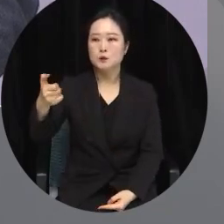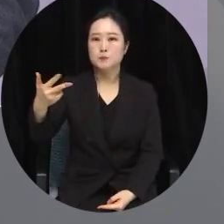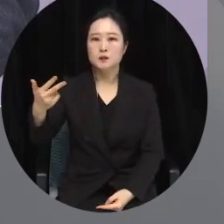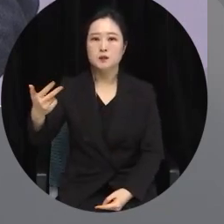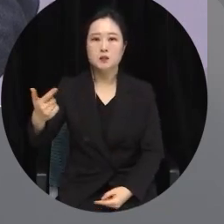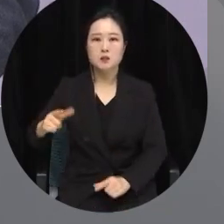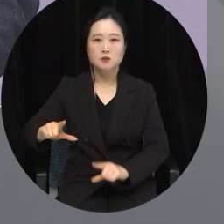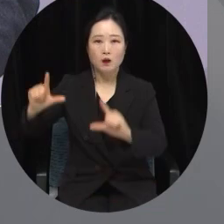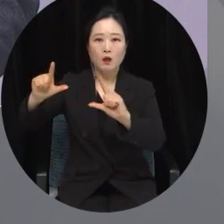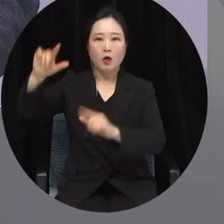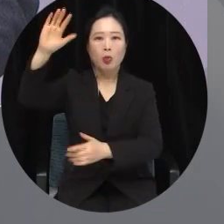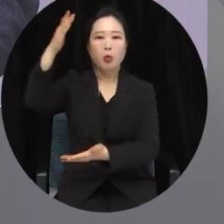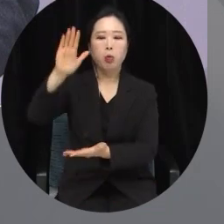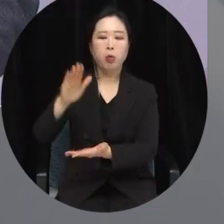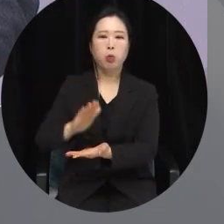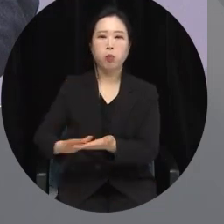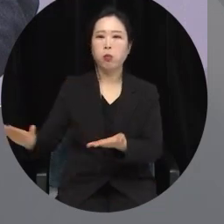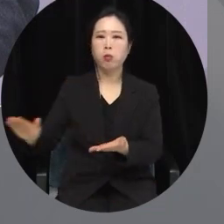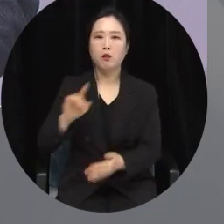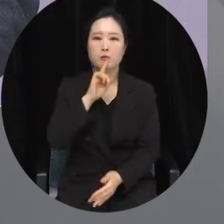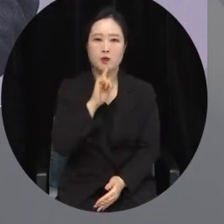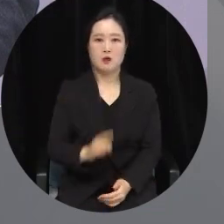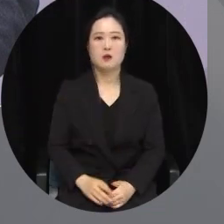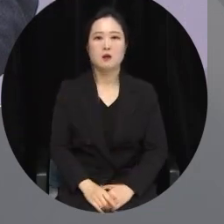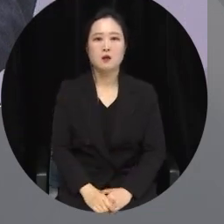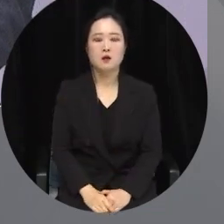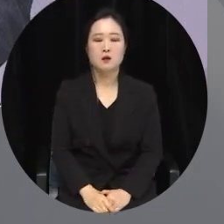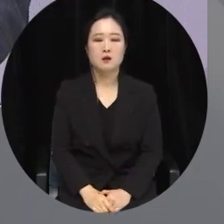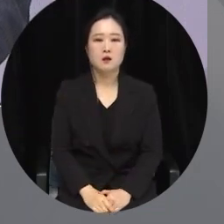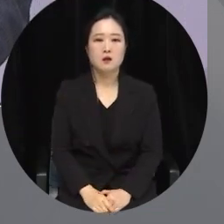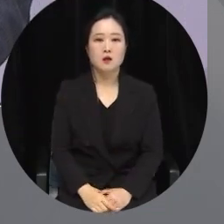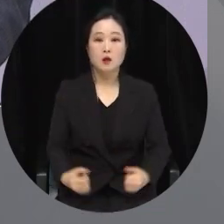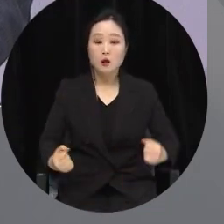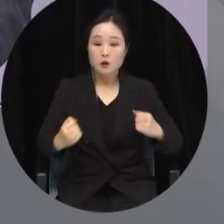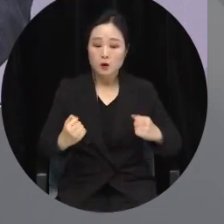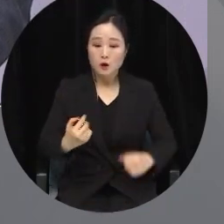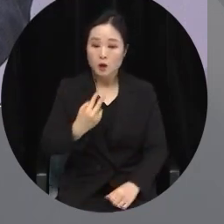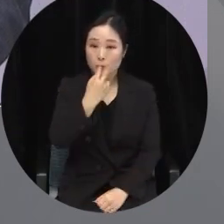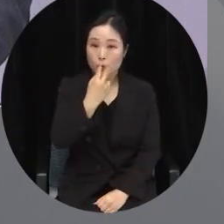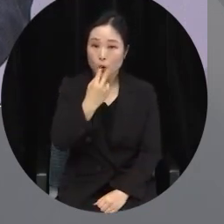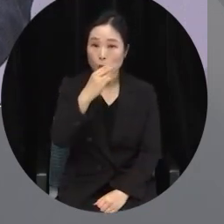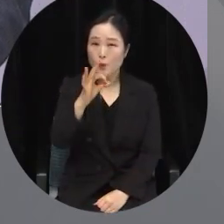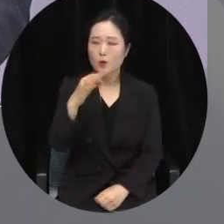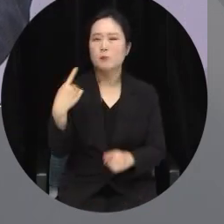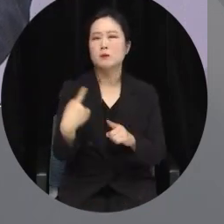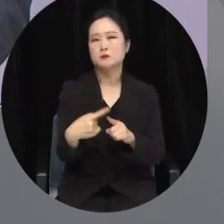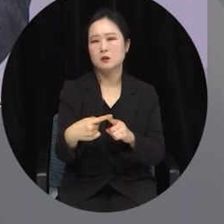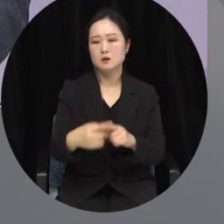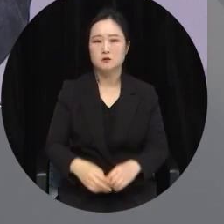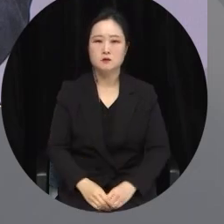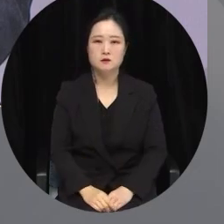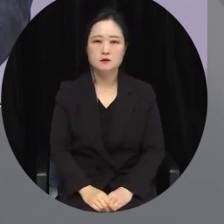다 고갈될 위험이 있다. 또 건보 같은 경우도